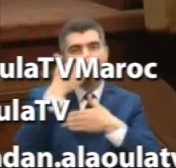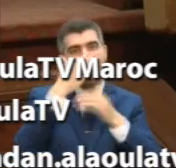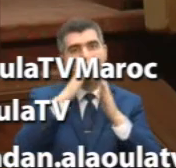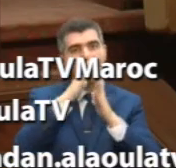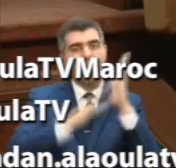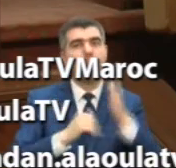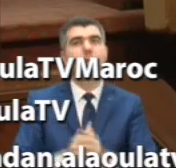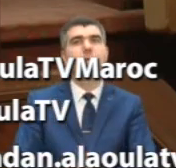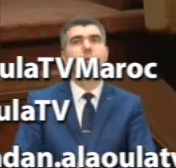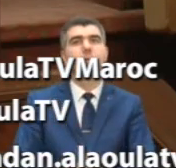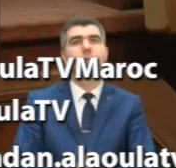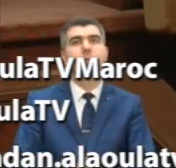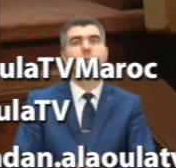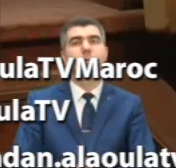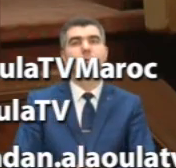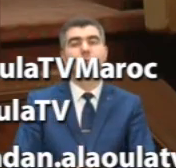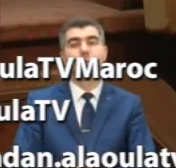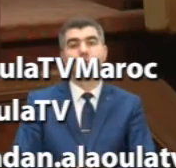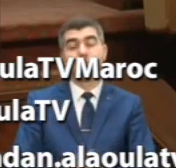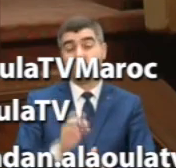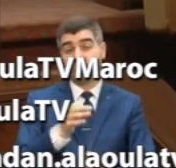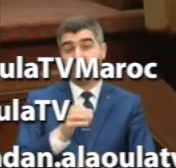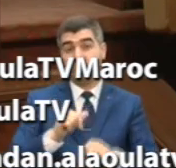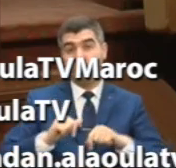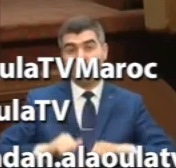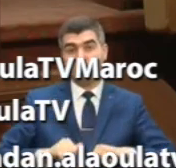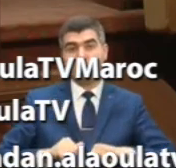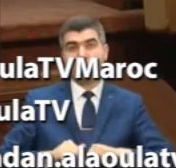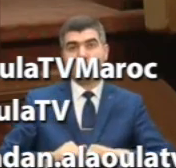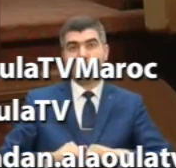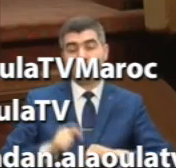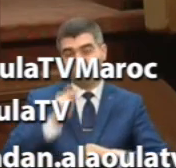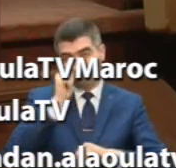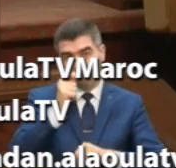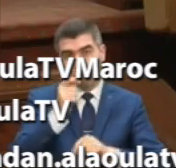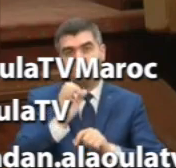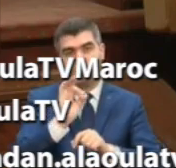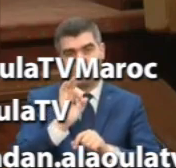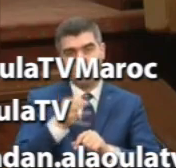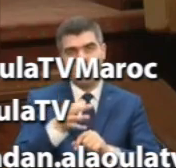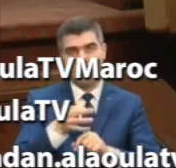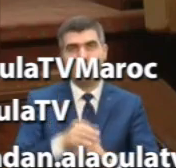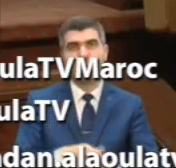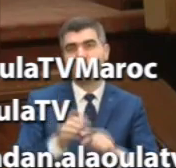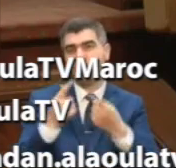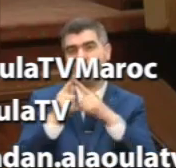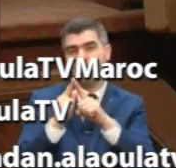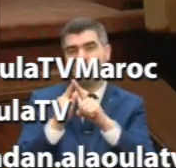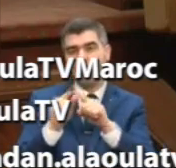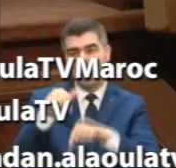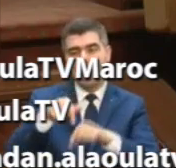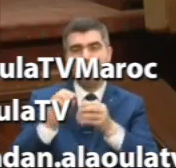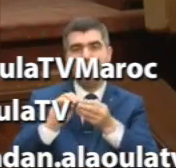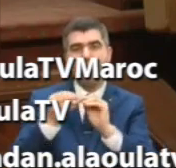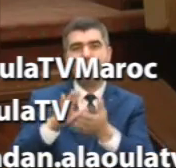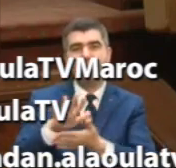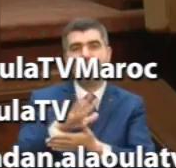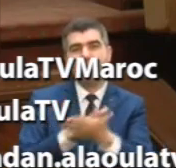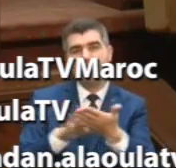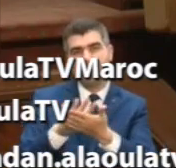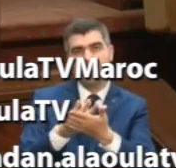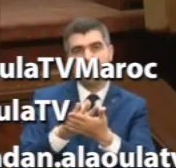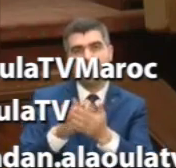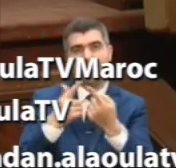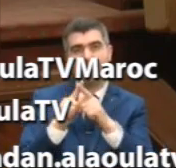الوزيرة بكل احترام كنعرف على انه يعني كاين واحد مجموعة المشاكل اللي هي